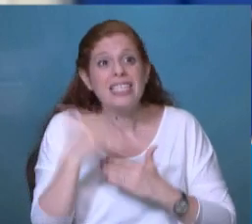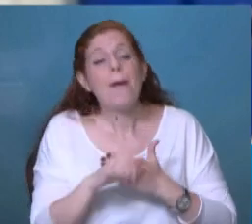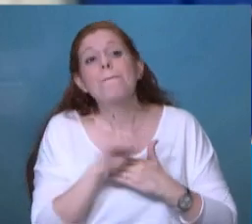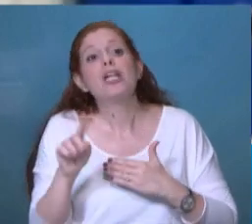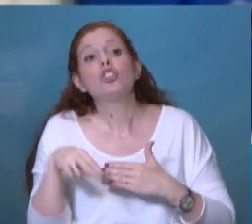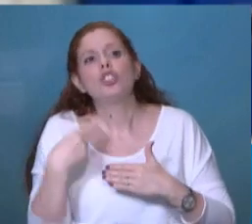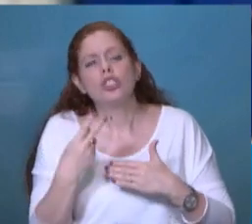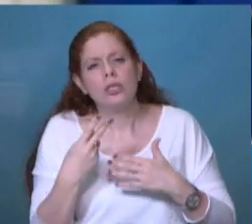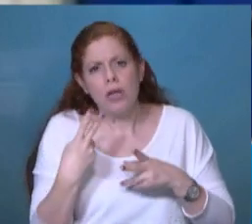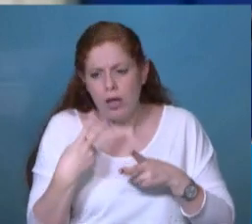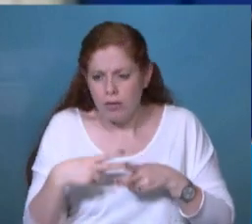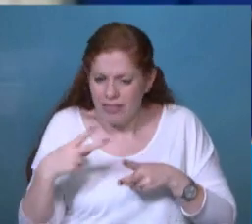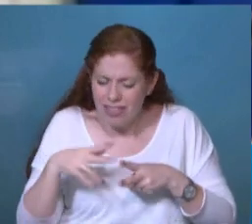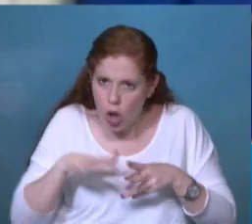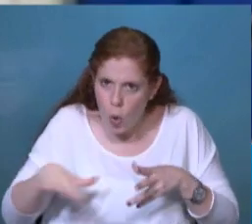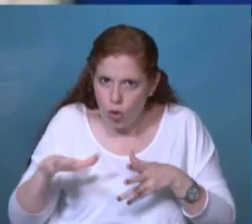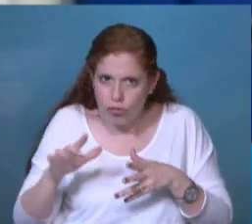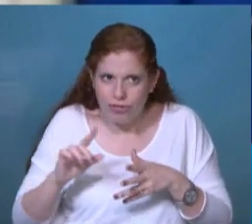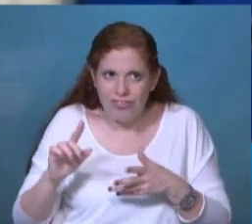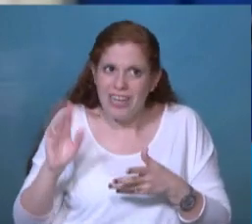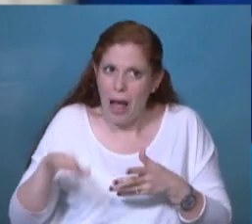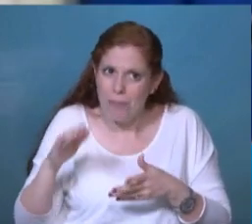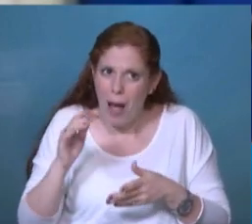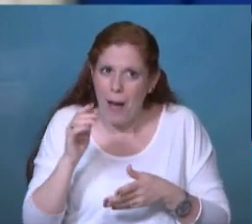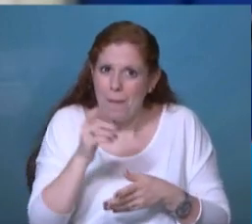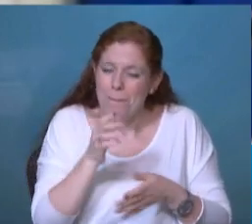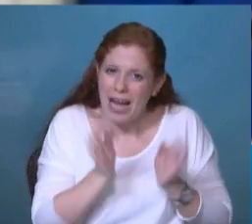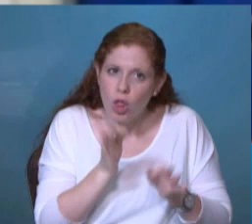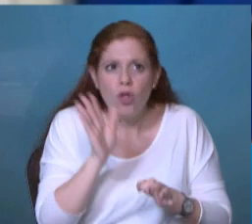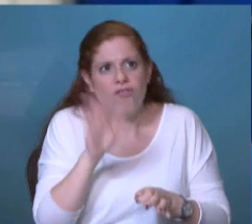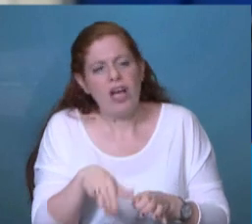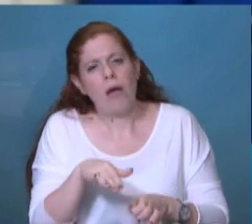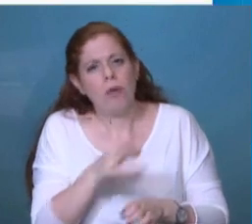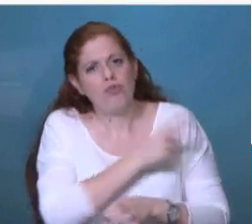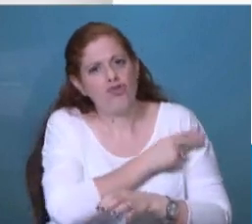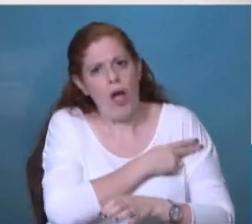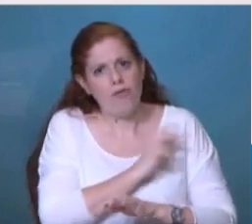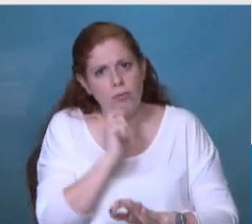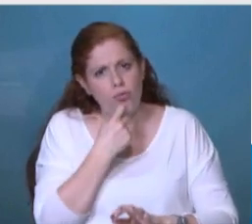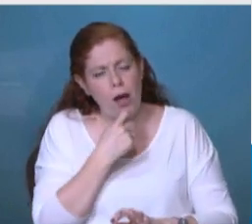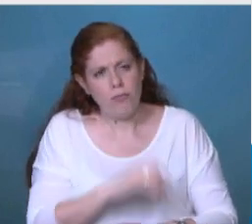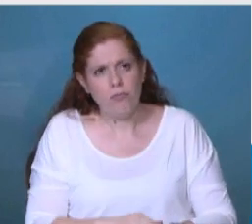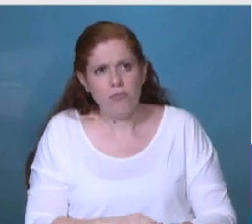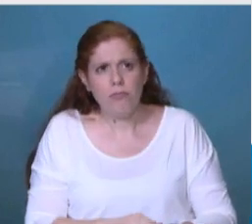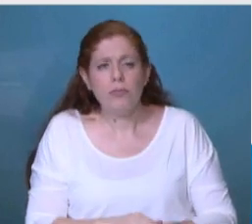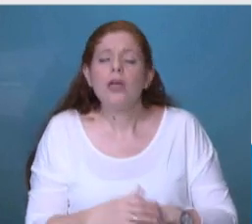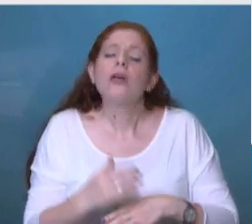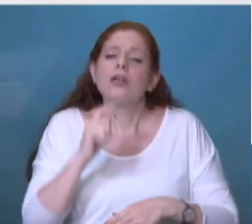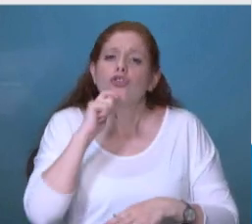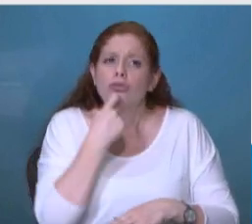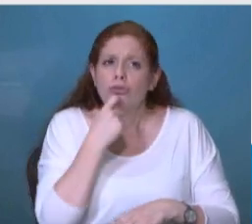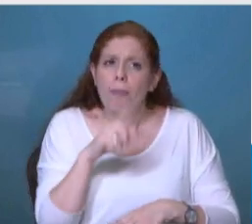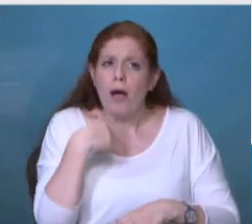ניקוי אורוות ובדק בית גם בפרקליטות וגם במשטרה ובשבק. משירות הביטחון הכללי נמסר